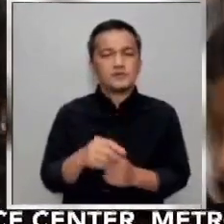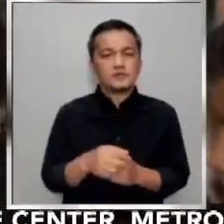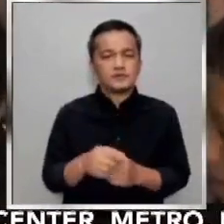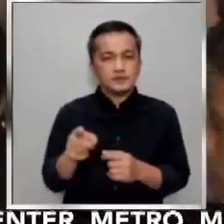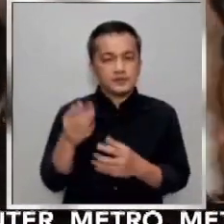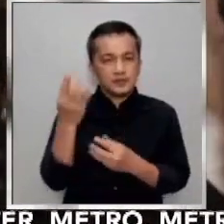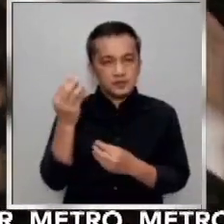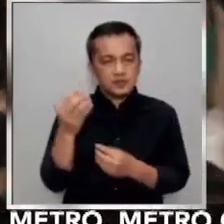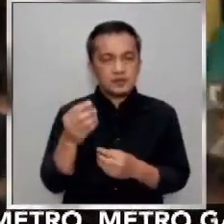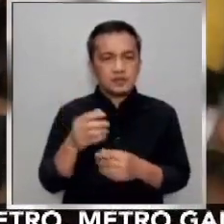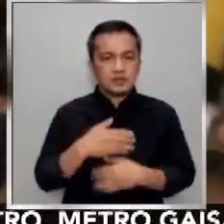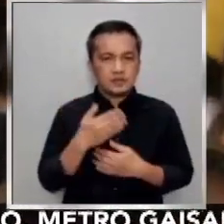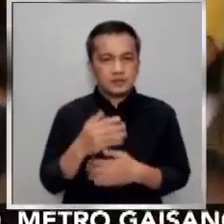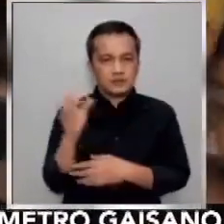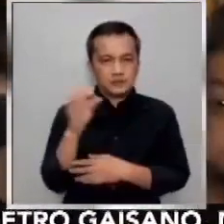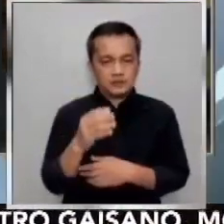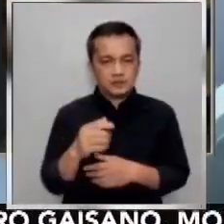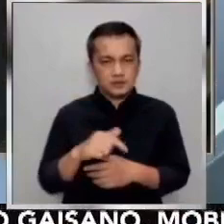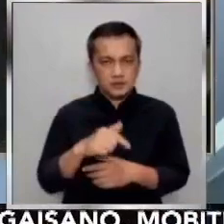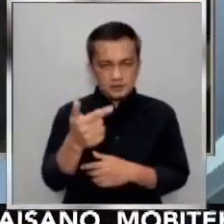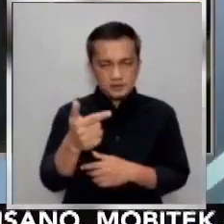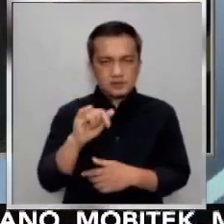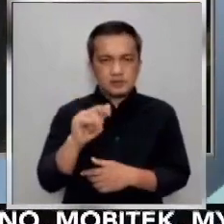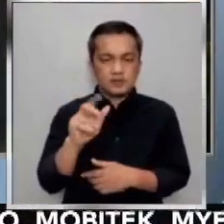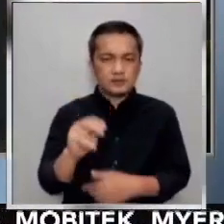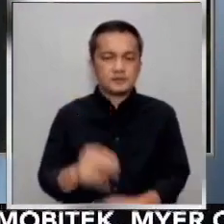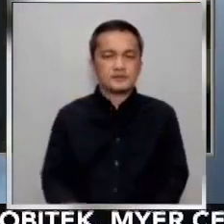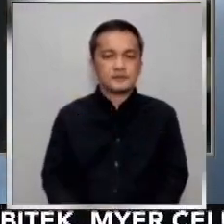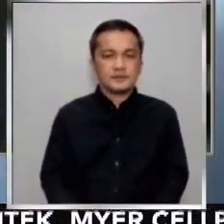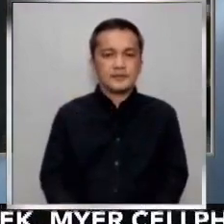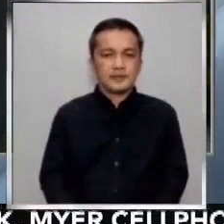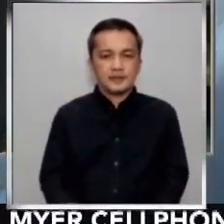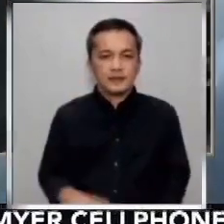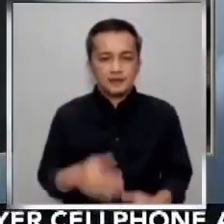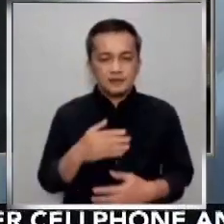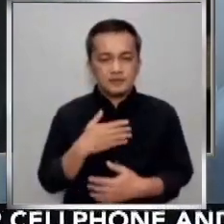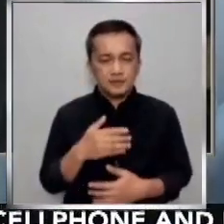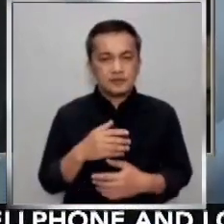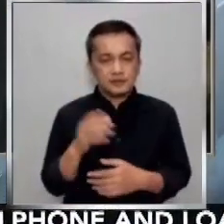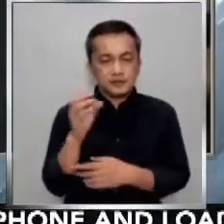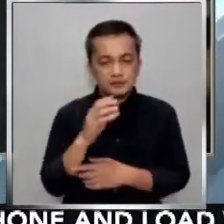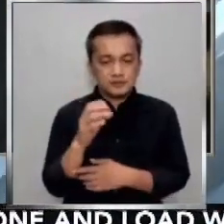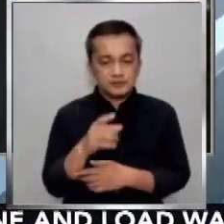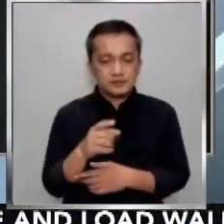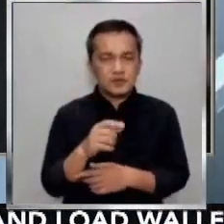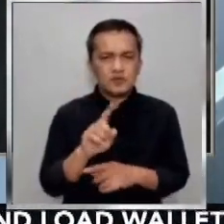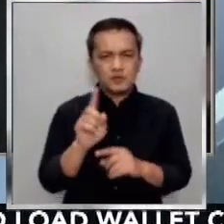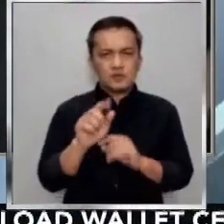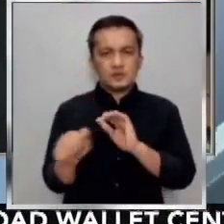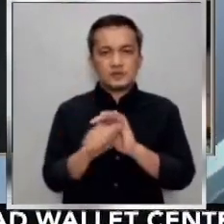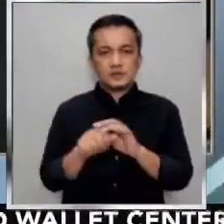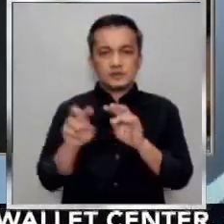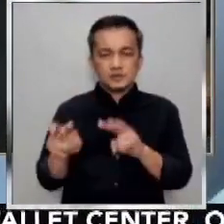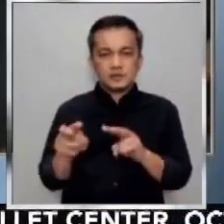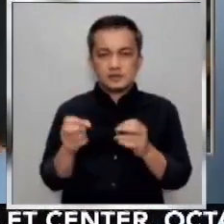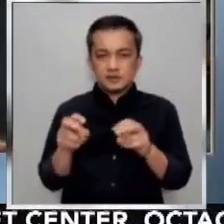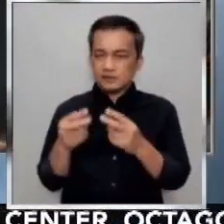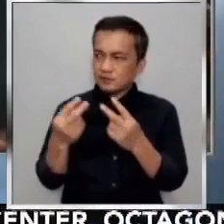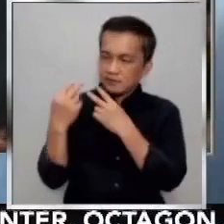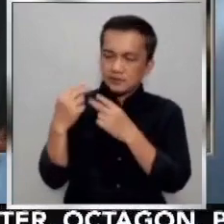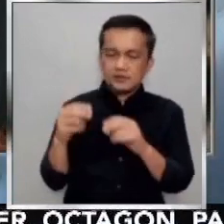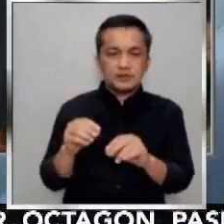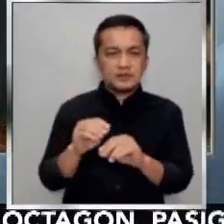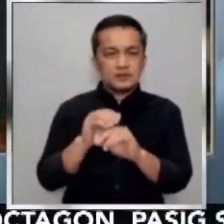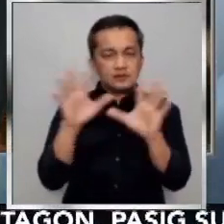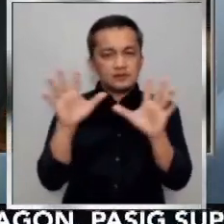Pasko. Balik sa iyo, Ivan. Merry Christmas, Dano. Pero anong mga atraksyon ba ang inaabangan dyan? Nakikita ko sa likod mo, ang ganda ng ilaw. May lights and sound show